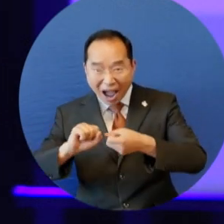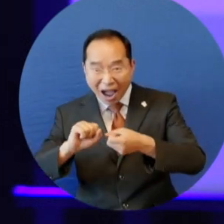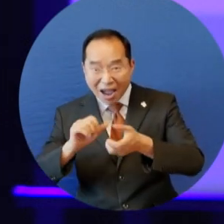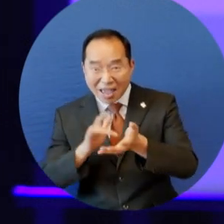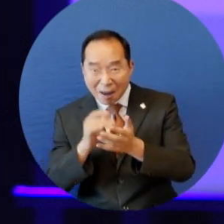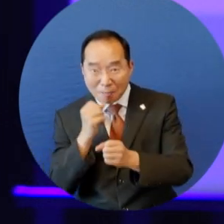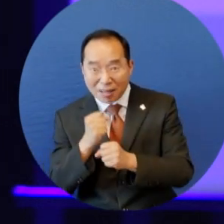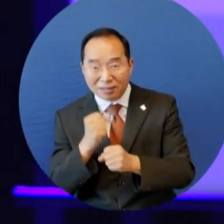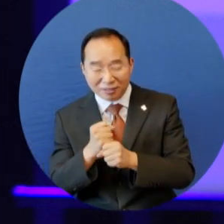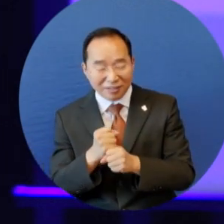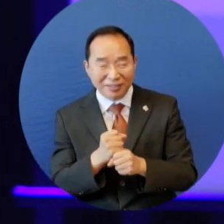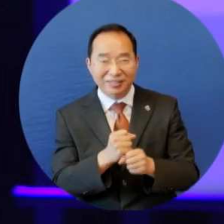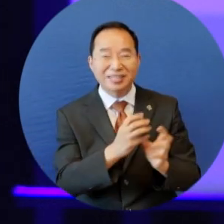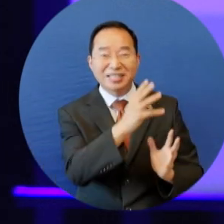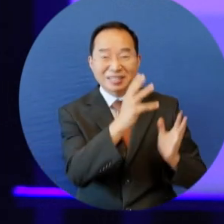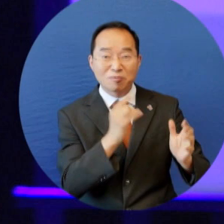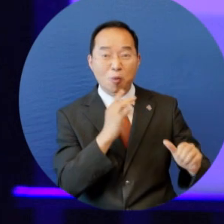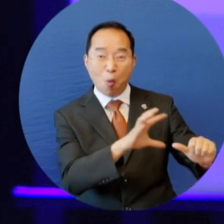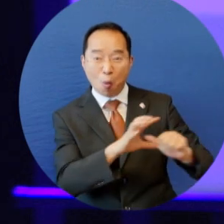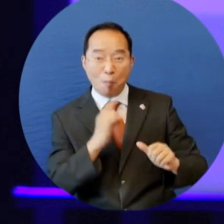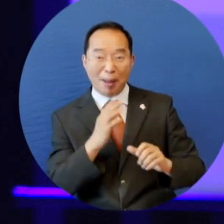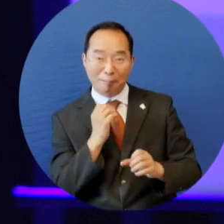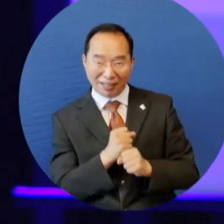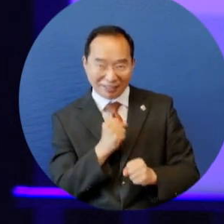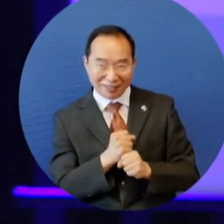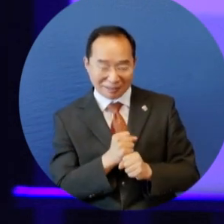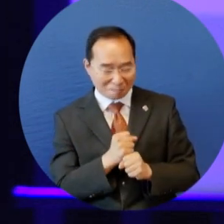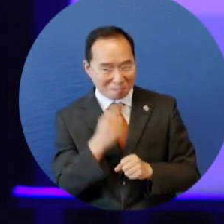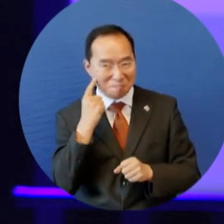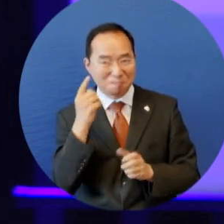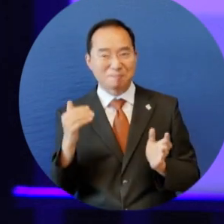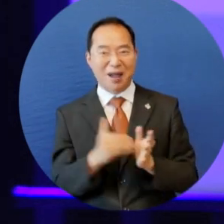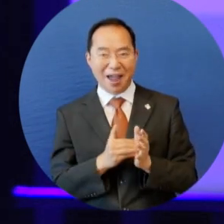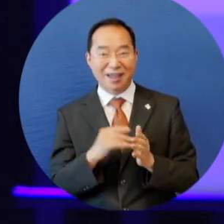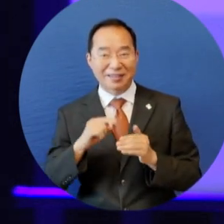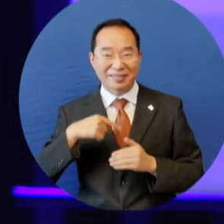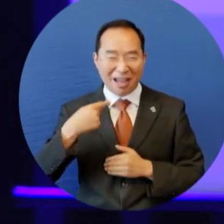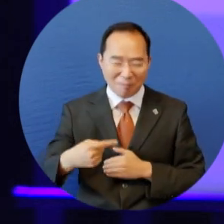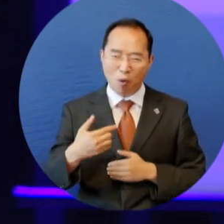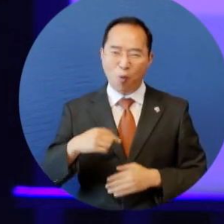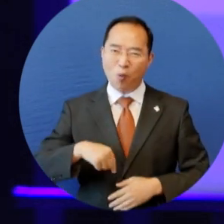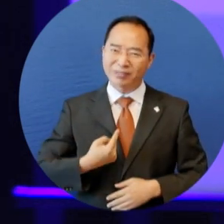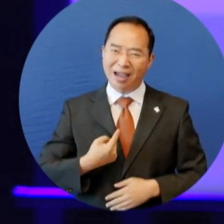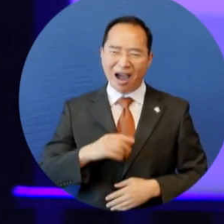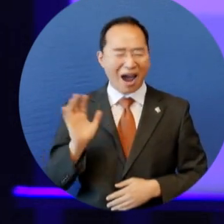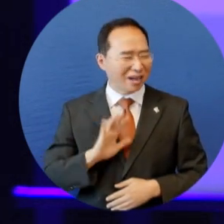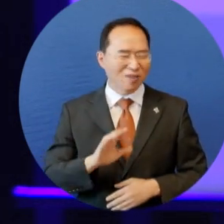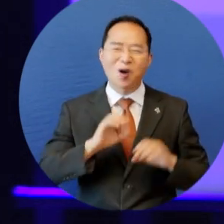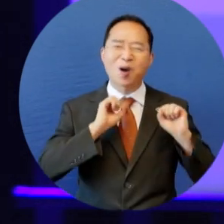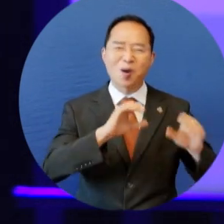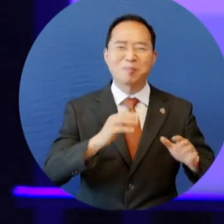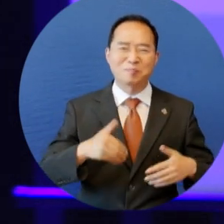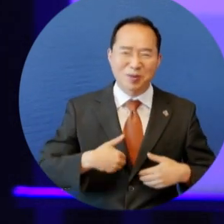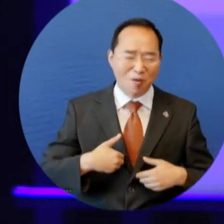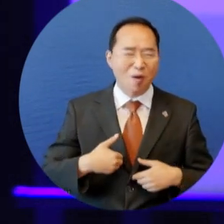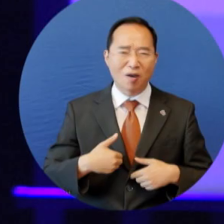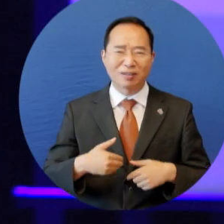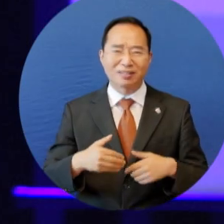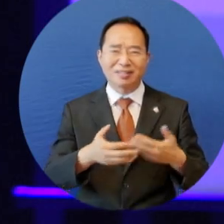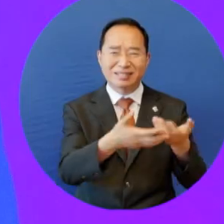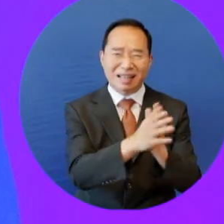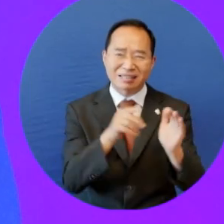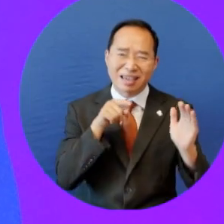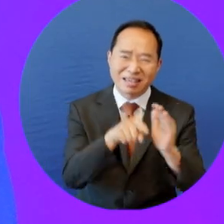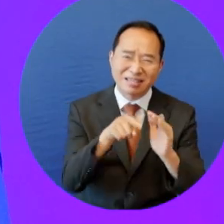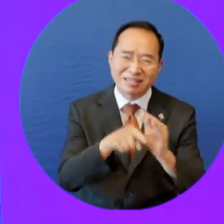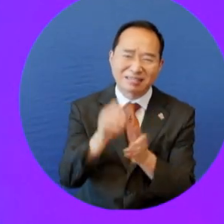이거를 그냥 나만 알고 있을 게 아니라 환자분들에게도 알리고 또 시민단체의 인연이 닿는 곳에 가서 강연을 하기